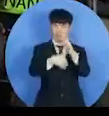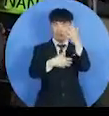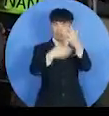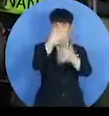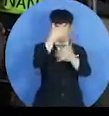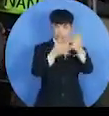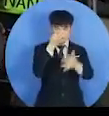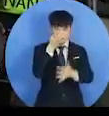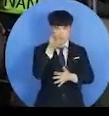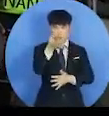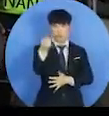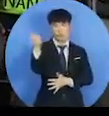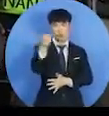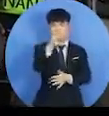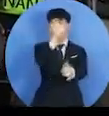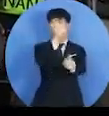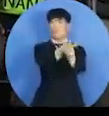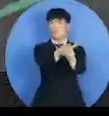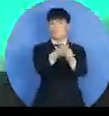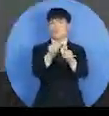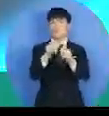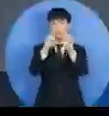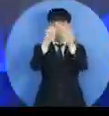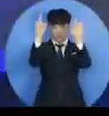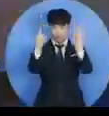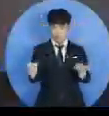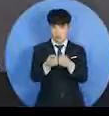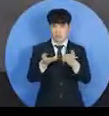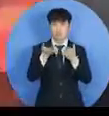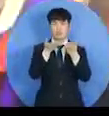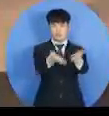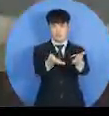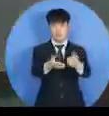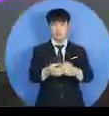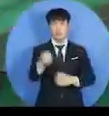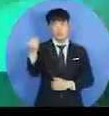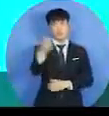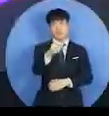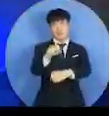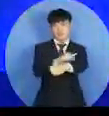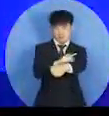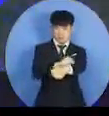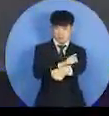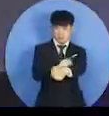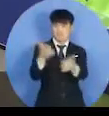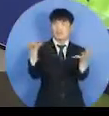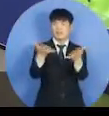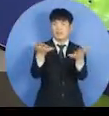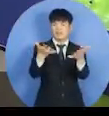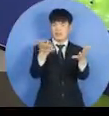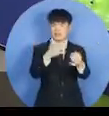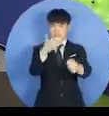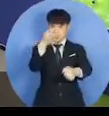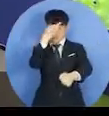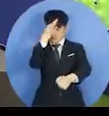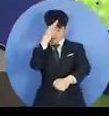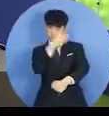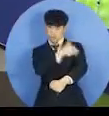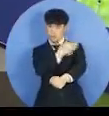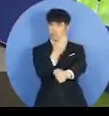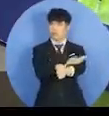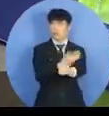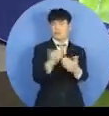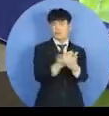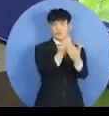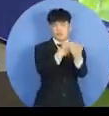이날 발대식은 축하 공연, 홍보 영상 상영, 위촉장을 수여하는 공식 행사 등으로 진행됐으며 특히